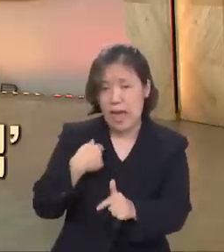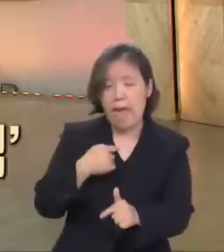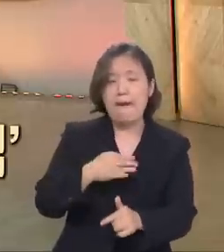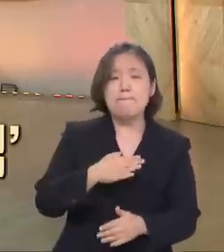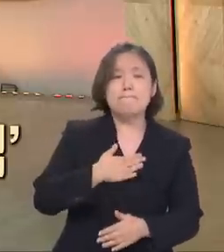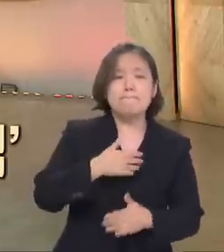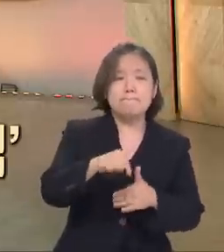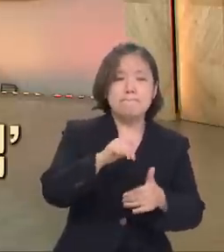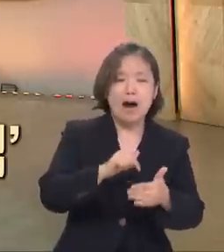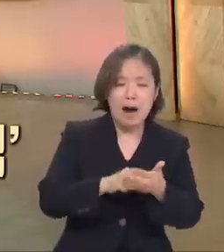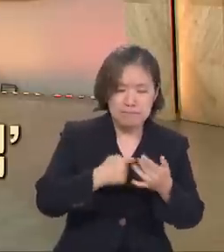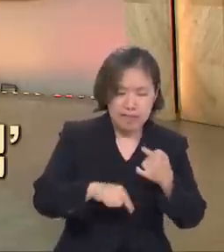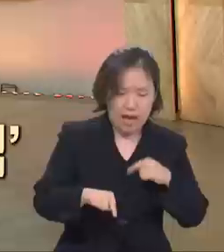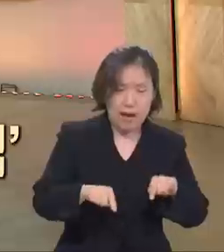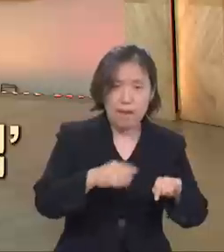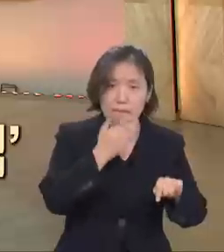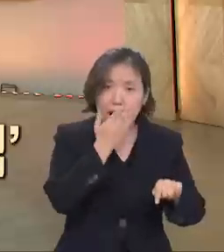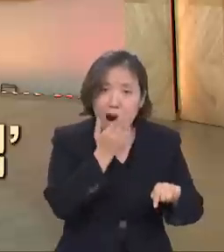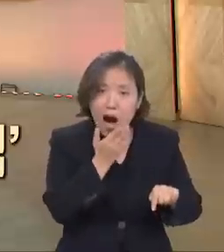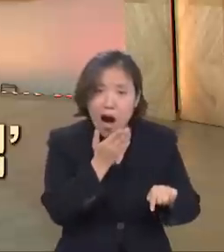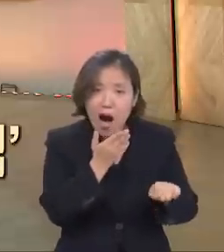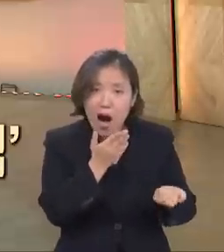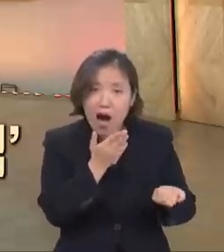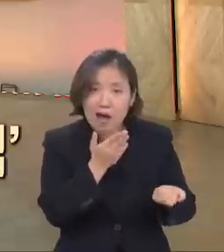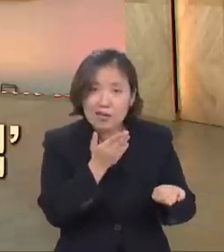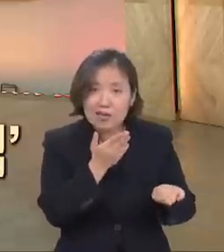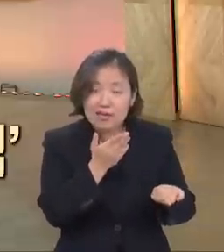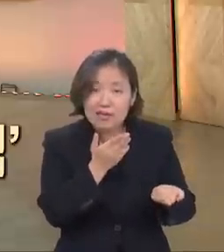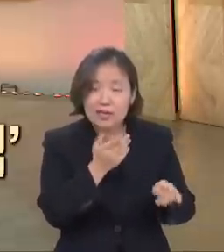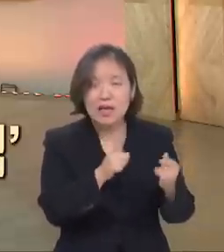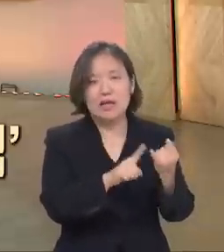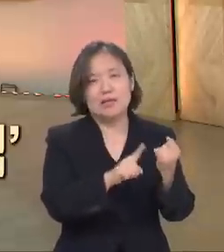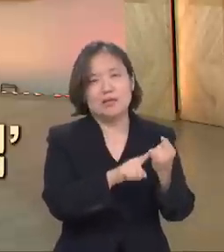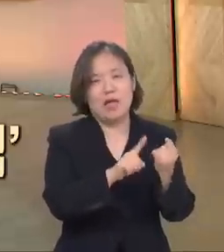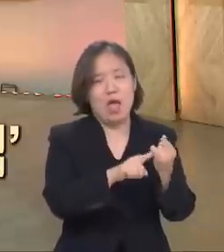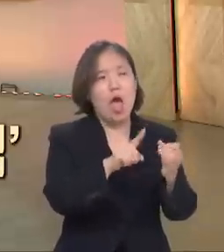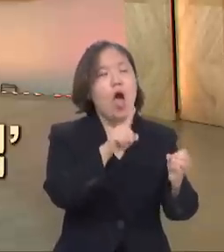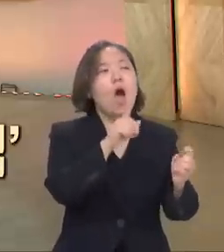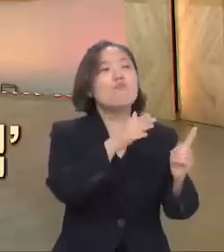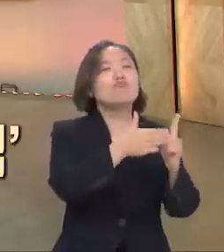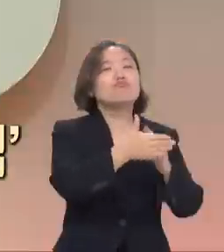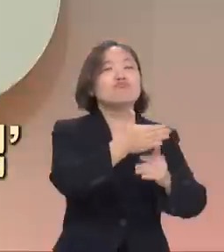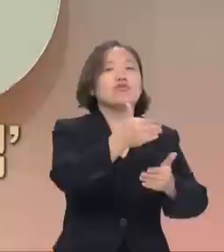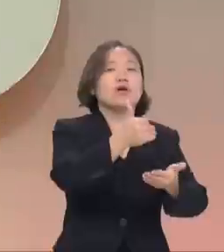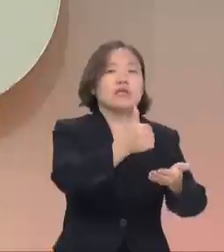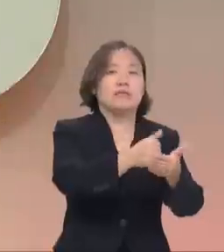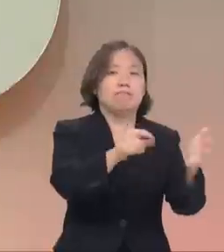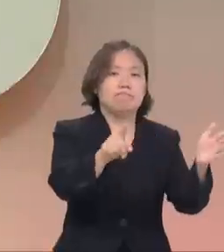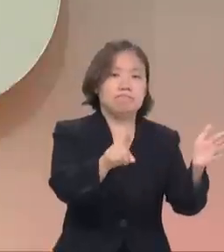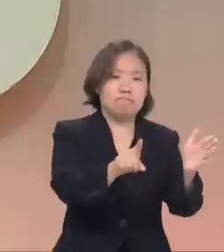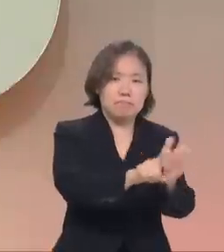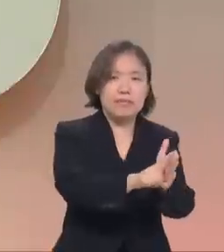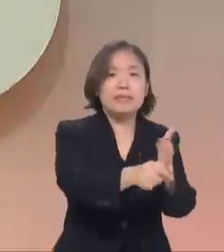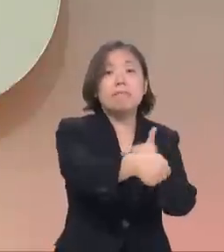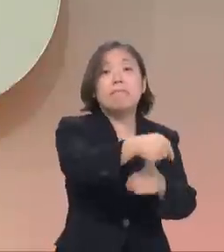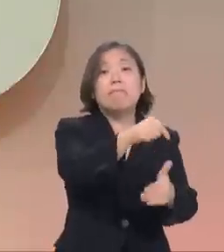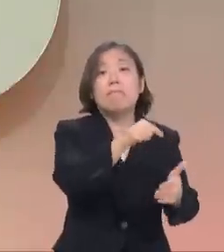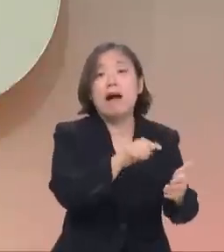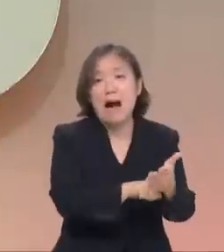있었던 그분의 그 불신 그 신심